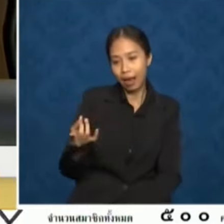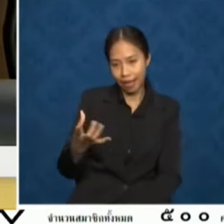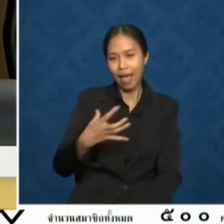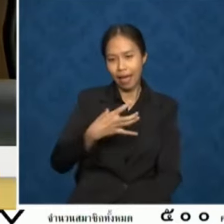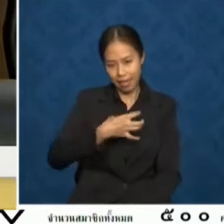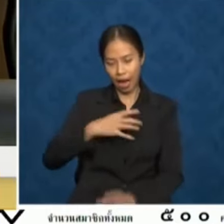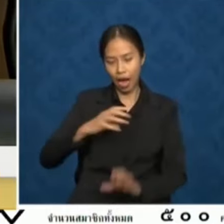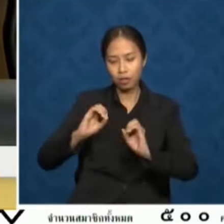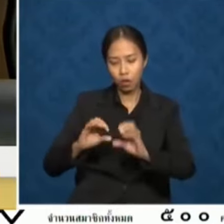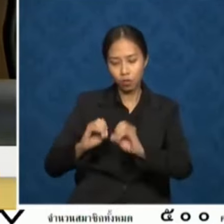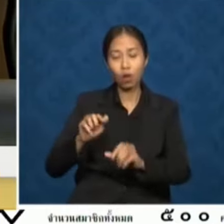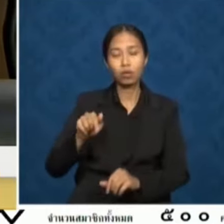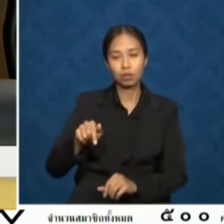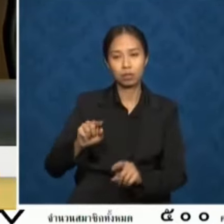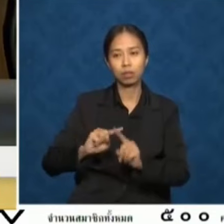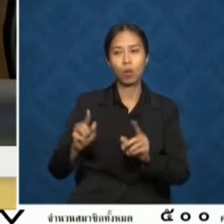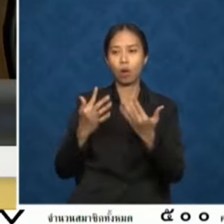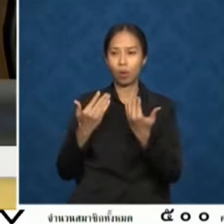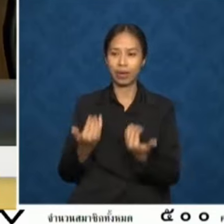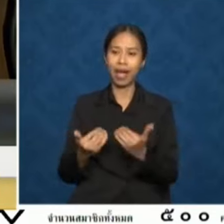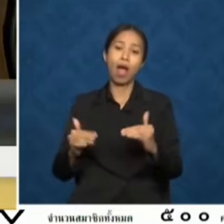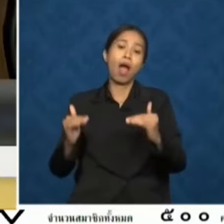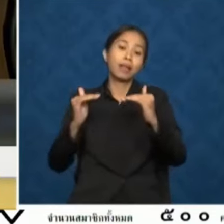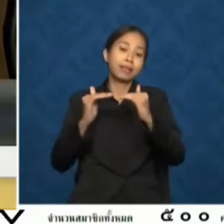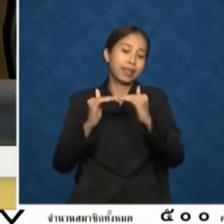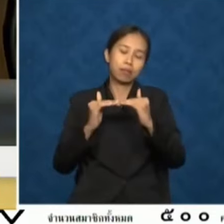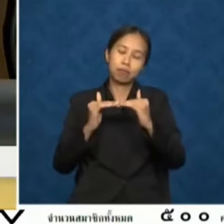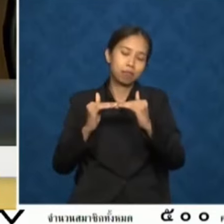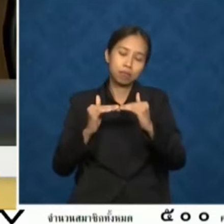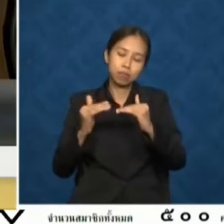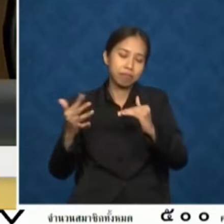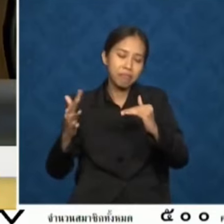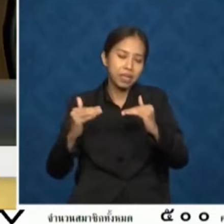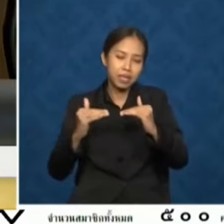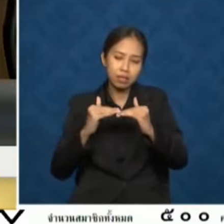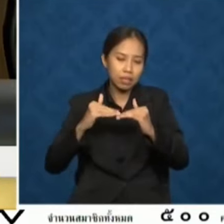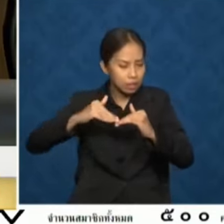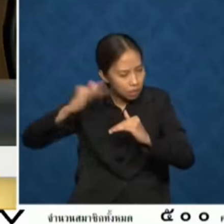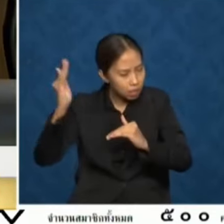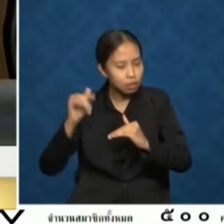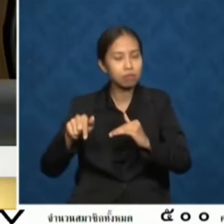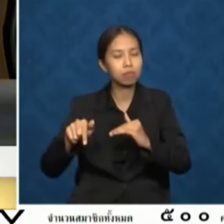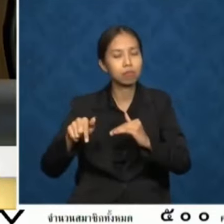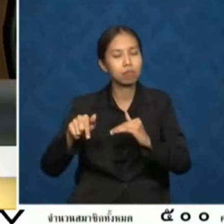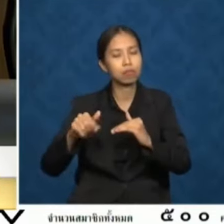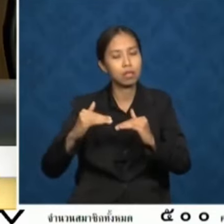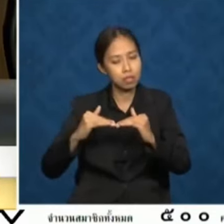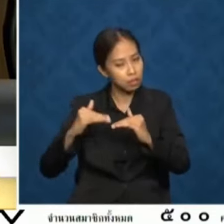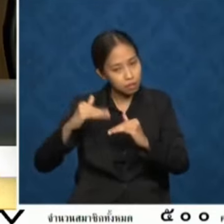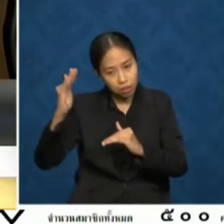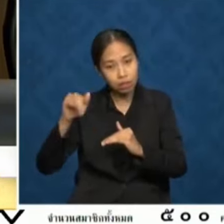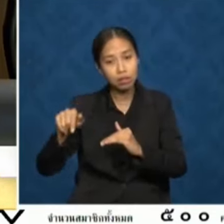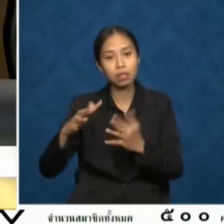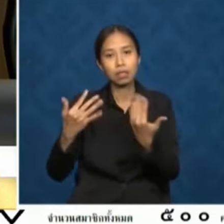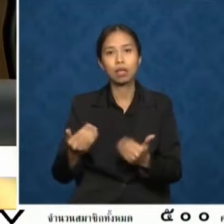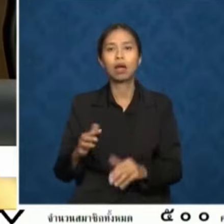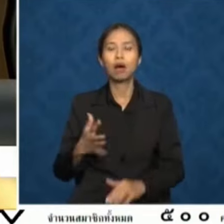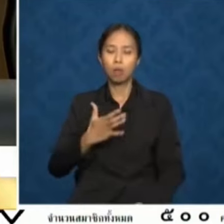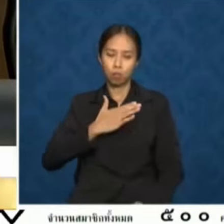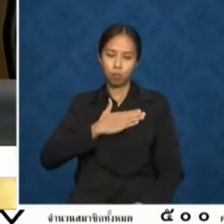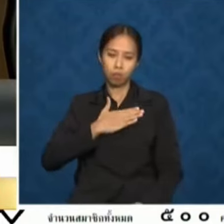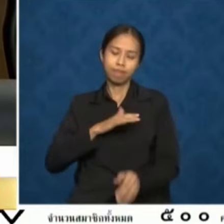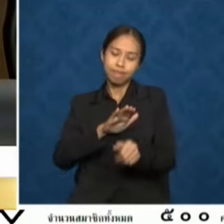ไม่ใช่วันนี้เลยสิทธิเลยจริงๆเกินจริงๆบางครั้งผมสงสาร